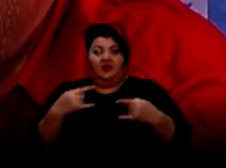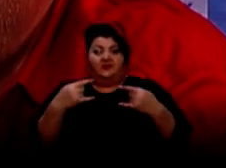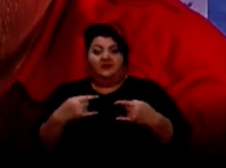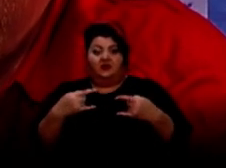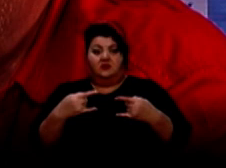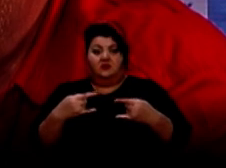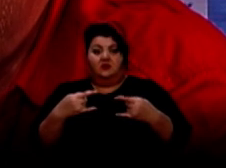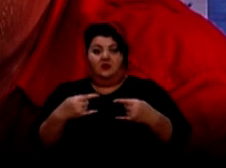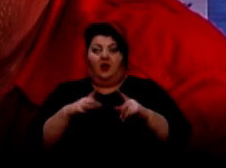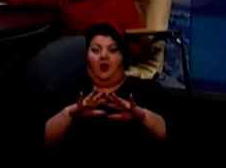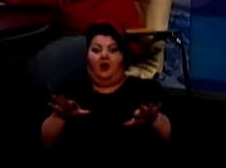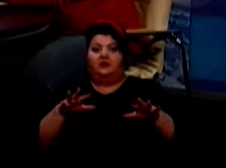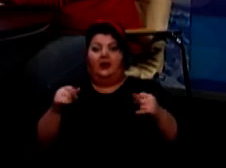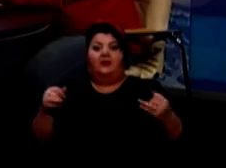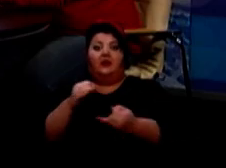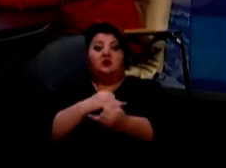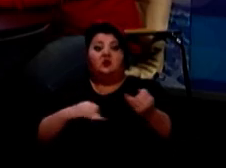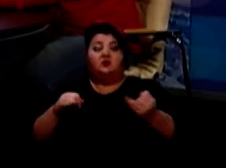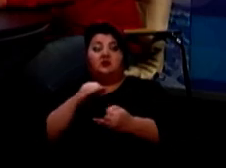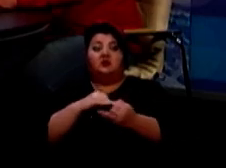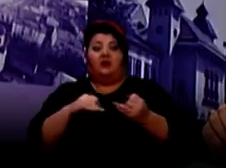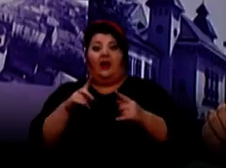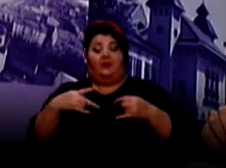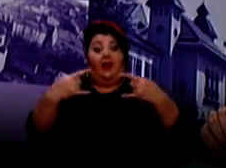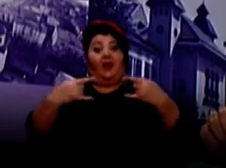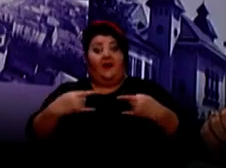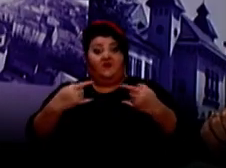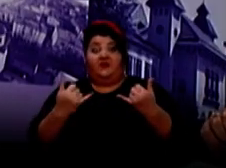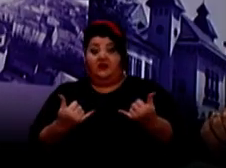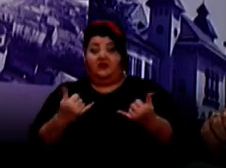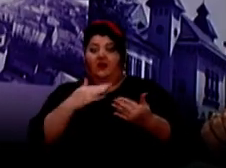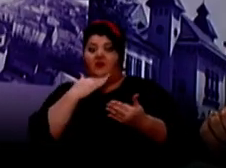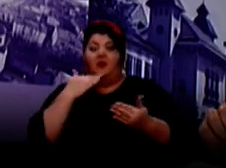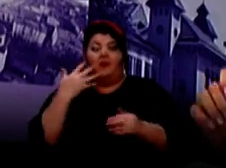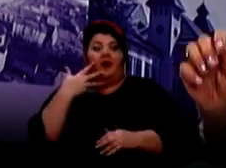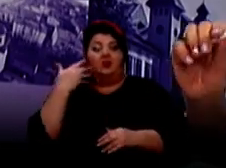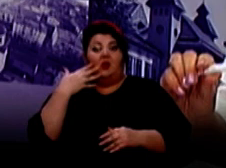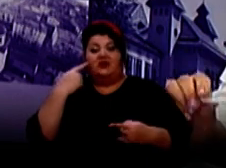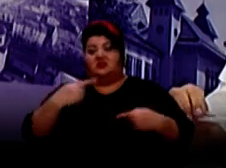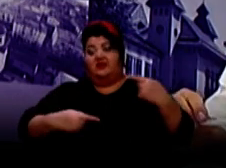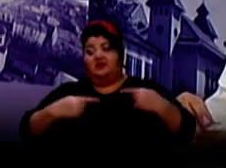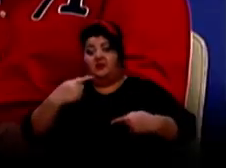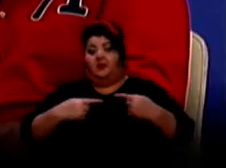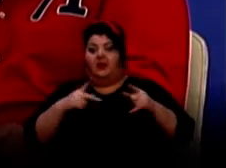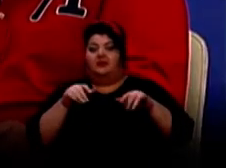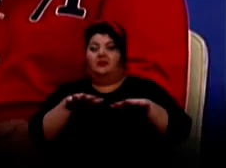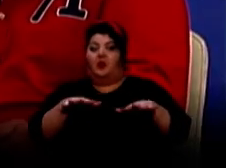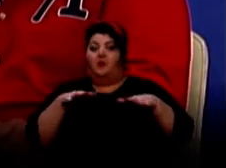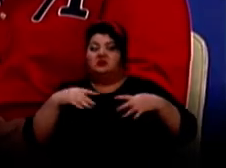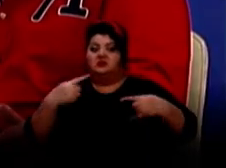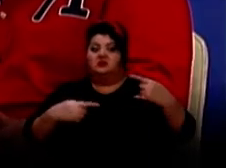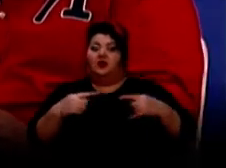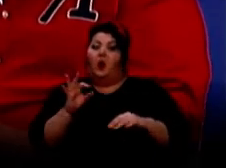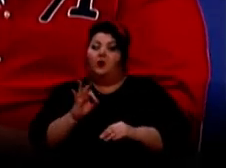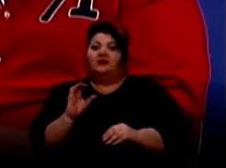на публічну дискусію. Тому що на ефірі набагато легше дискутувати, ніж на публічній дискусії.